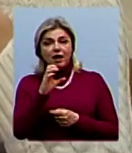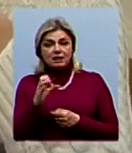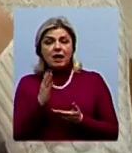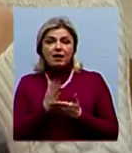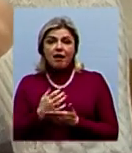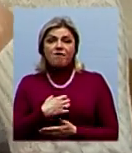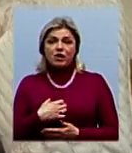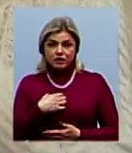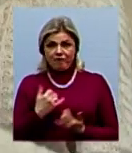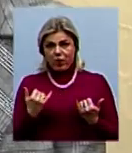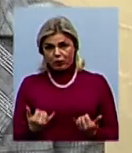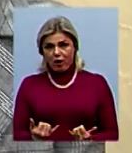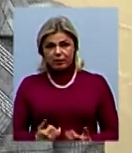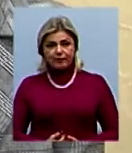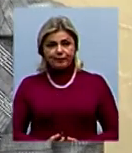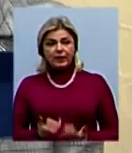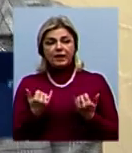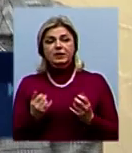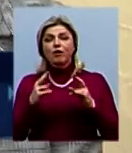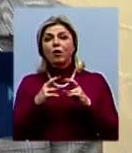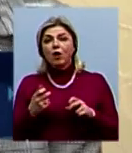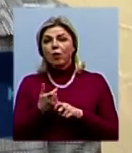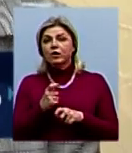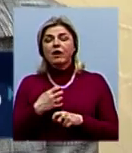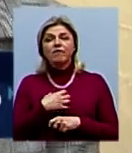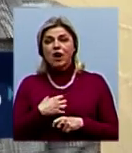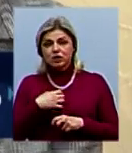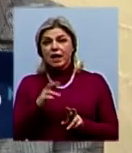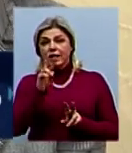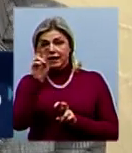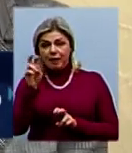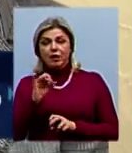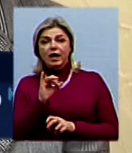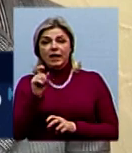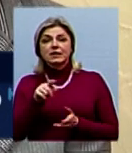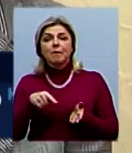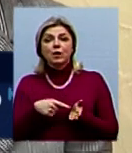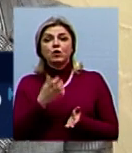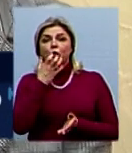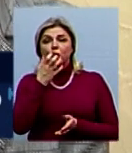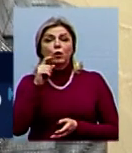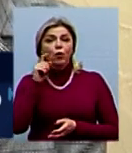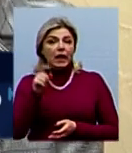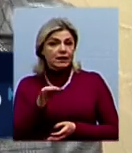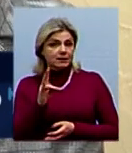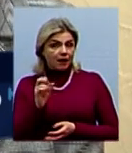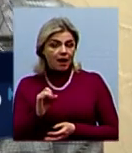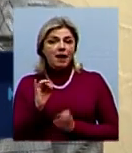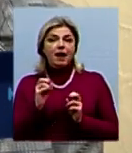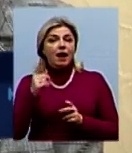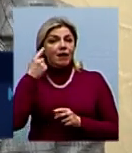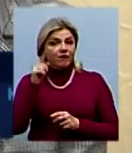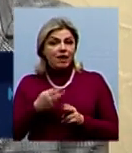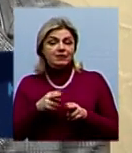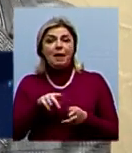дуже важливою та актуальною. Сьогодні ми розглядаємо дуже актуальну, на мою думку, тему. Я із міста Южноукраїнська, і це, як відомо,